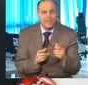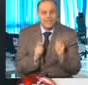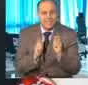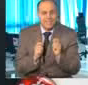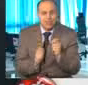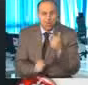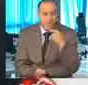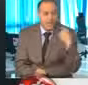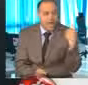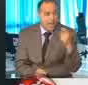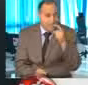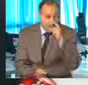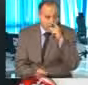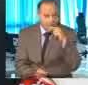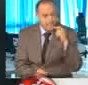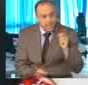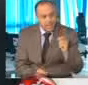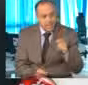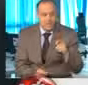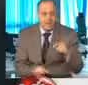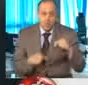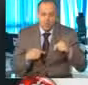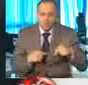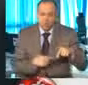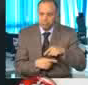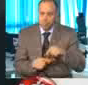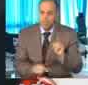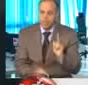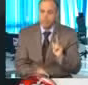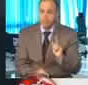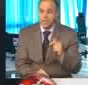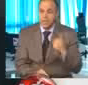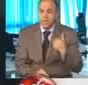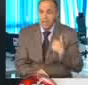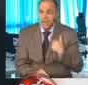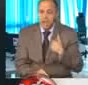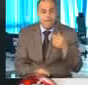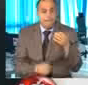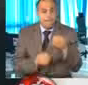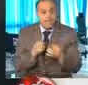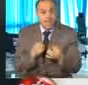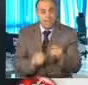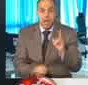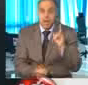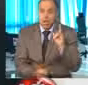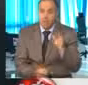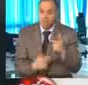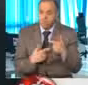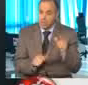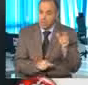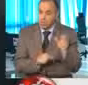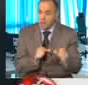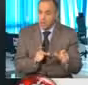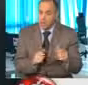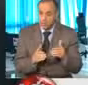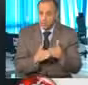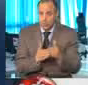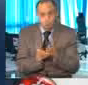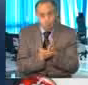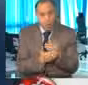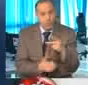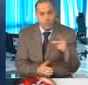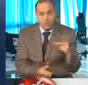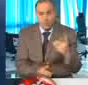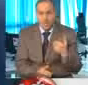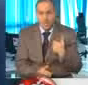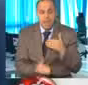بالعالم العربي من برلمانات إلى حكومات إلى رئاسات. ففي أمل على القضاء أنه يسمح للمواطنين يوصلوا لحقوقهم. مطلوب